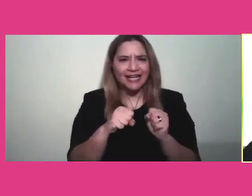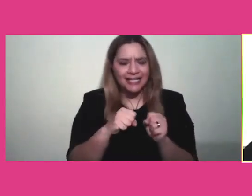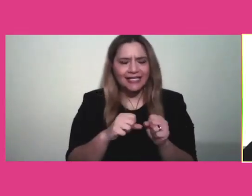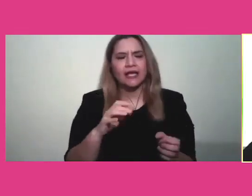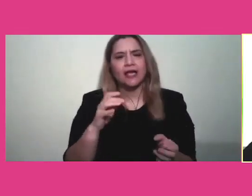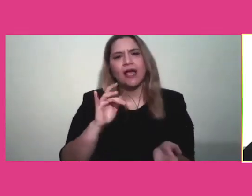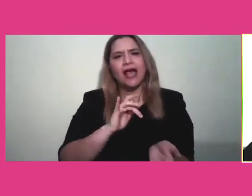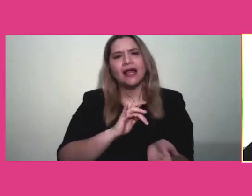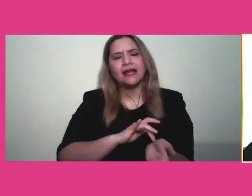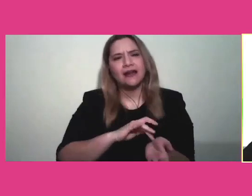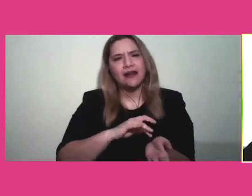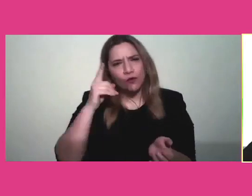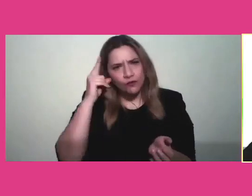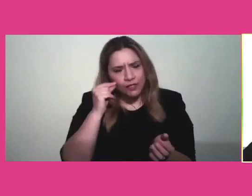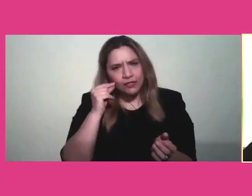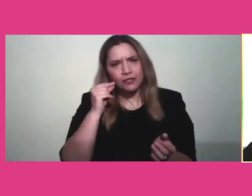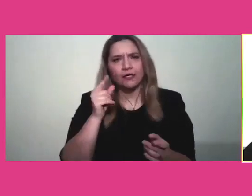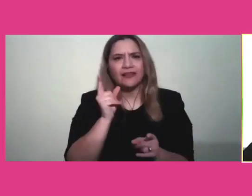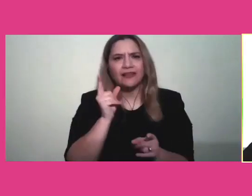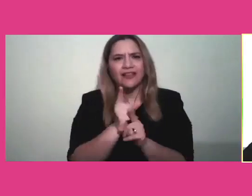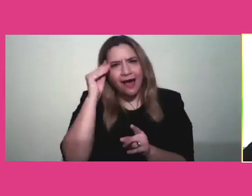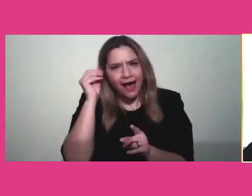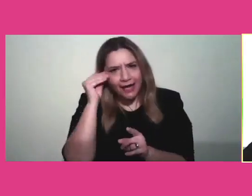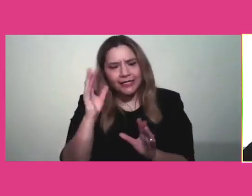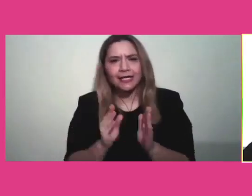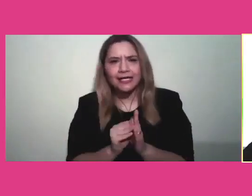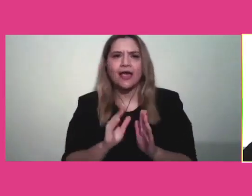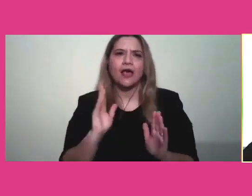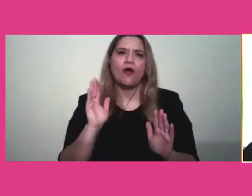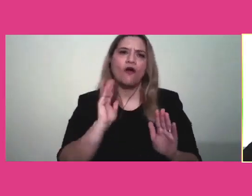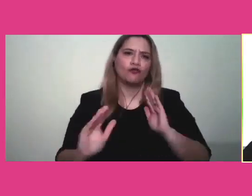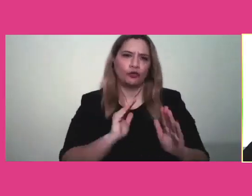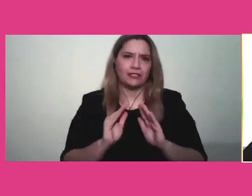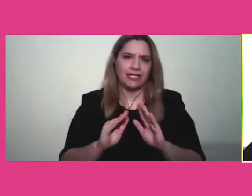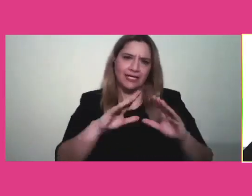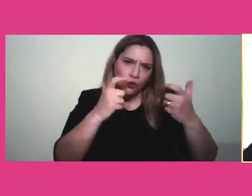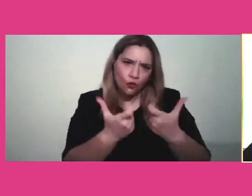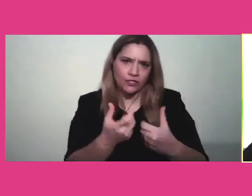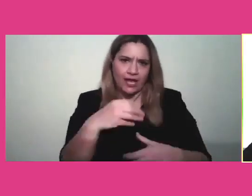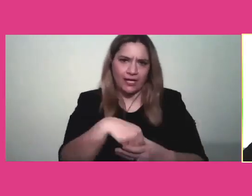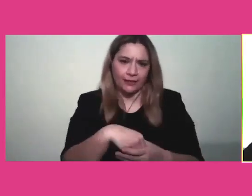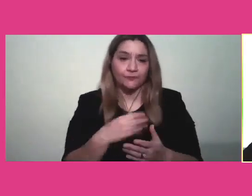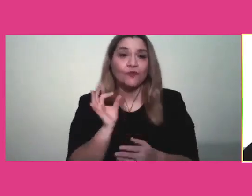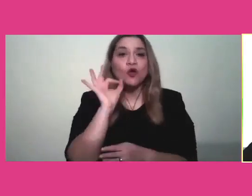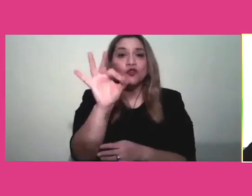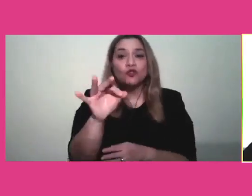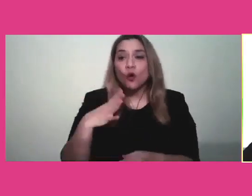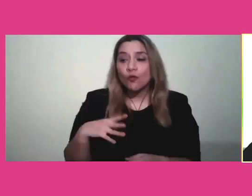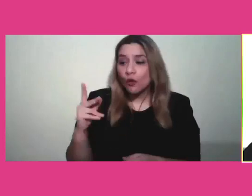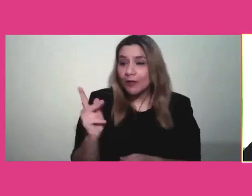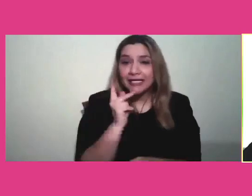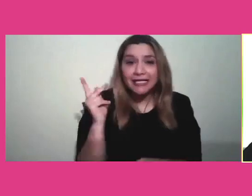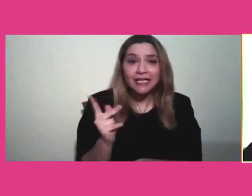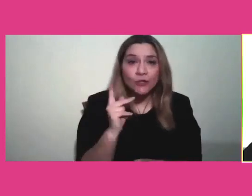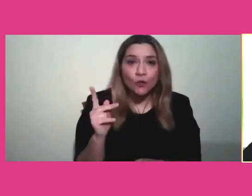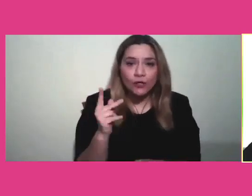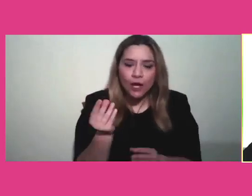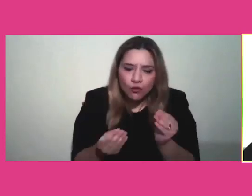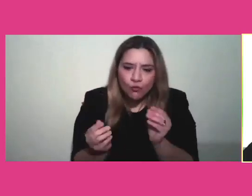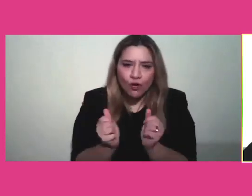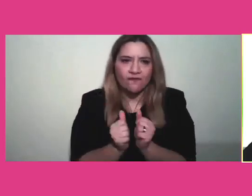και οι οικογενειακοί φροντιστές. Όραμά μας είναι να δημιουργήσουμε μια κοινωνία, να συμβάλλουμε μάλλον στη δημιουργία μιας κοινωνίας, η οποία θα είναι περισσότερο